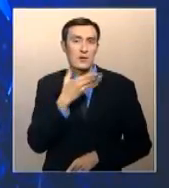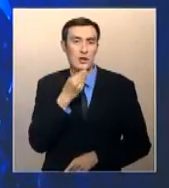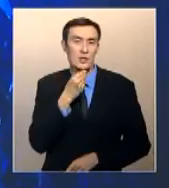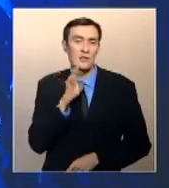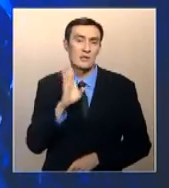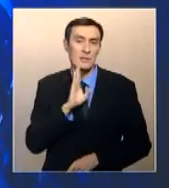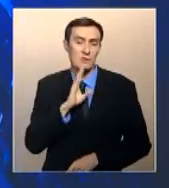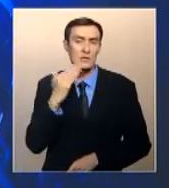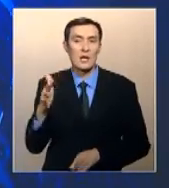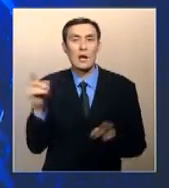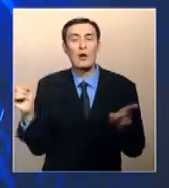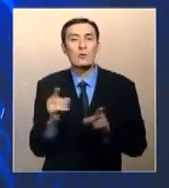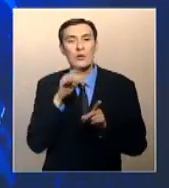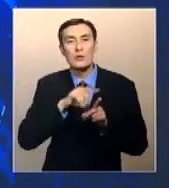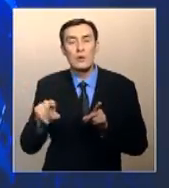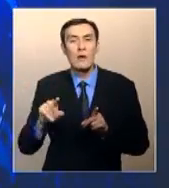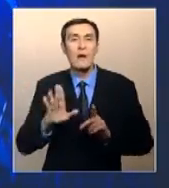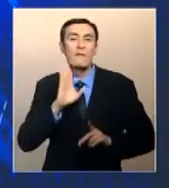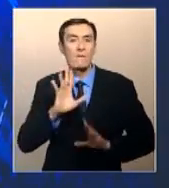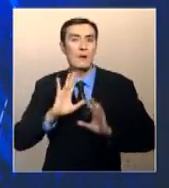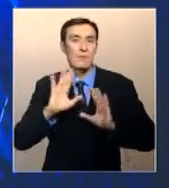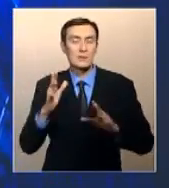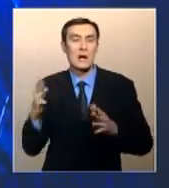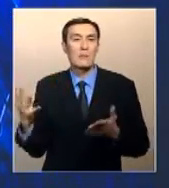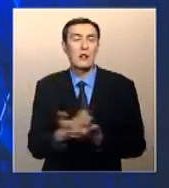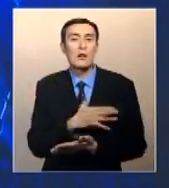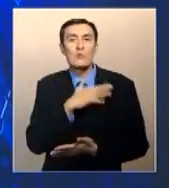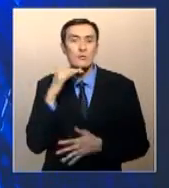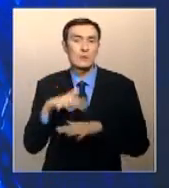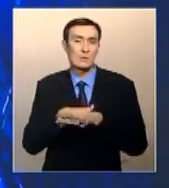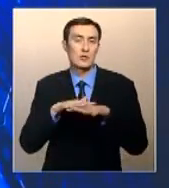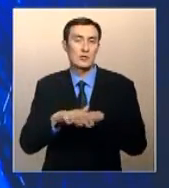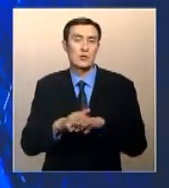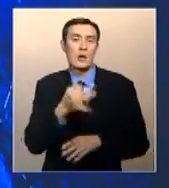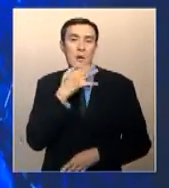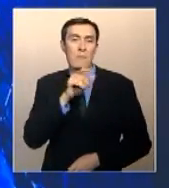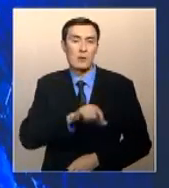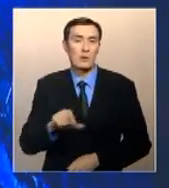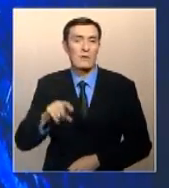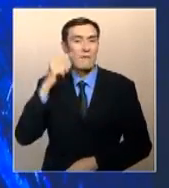внешность Алтынбековой. За короткий срок волейболистка обрела сотни тысяч